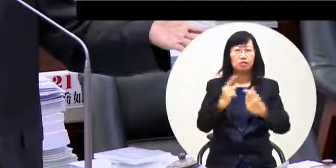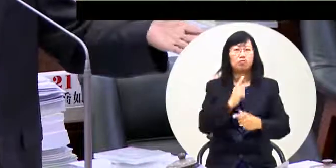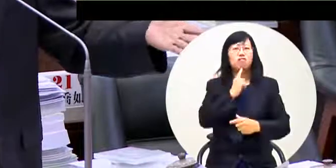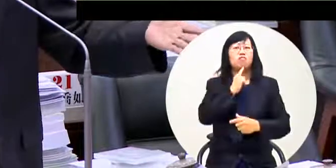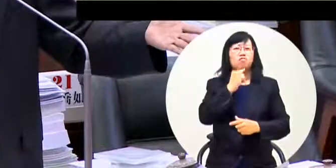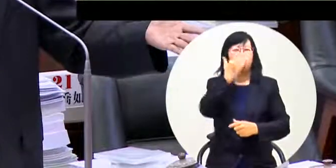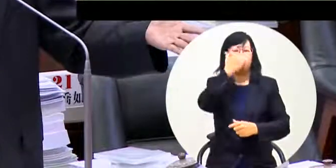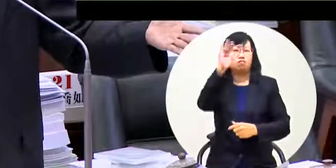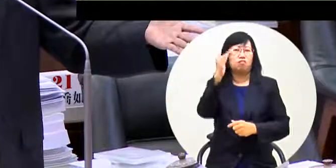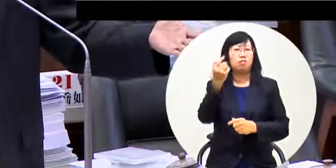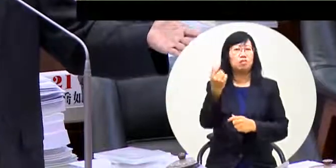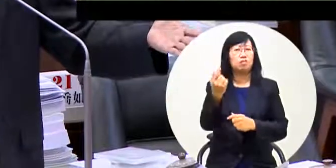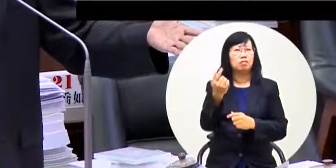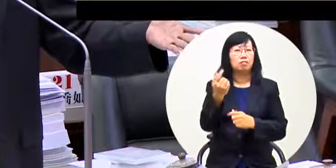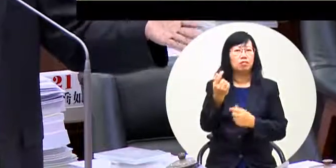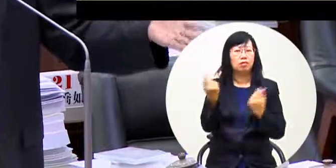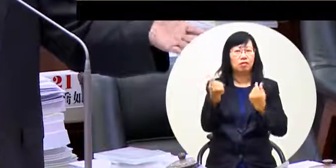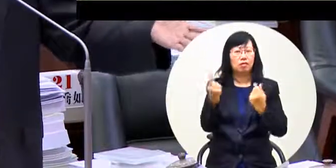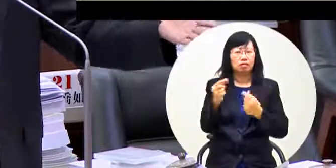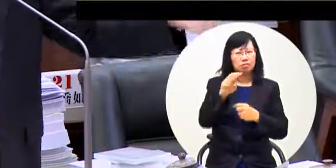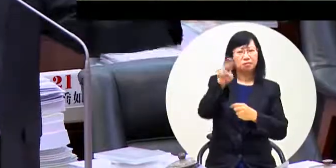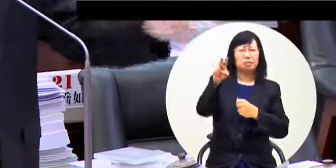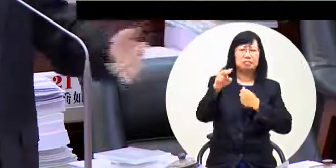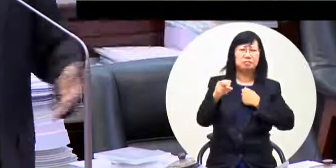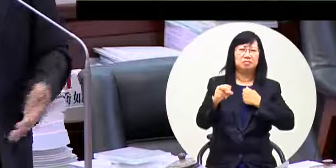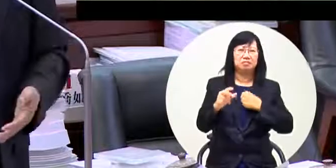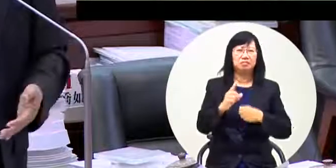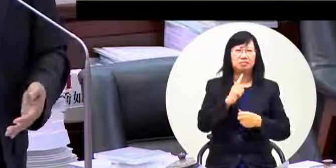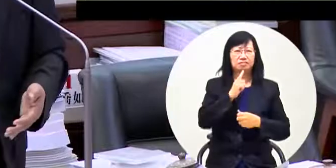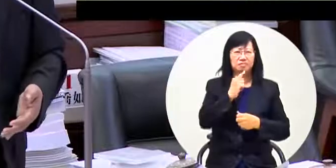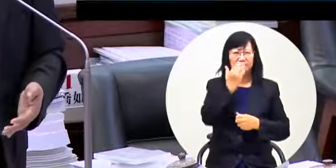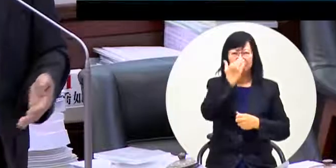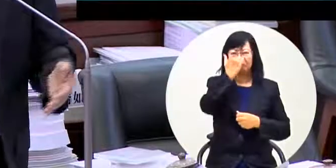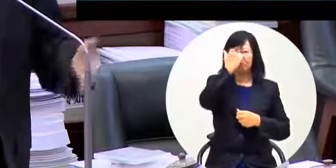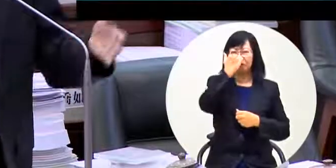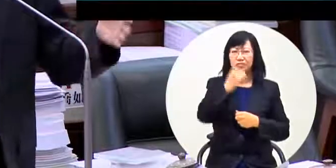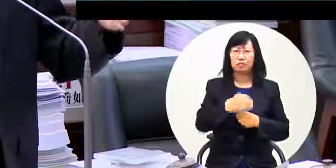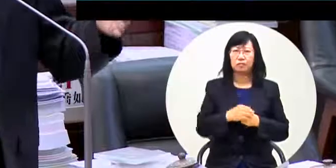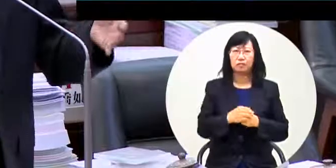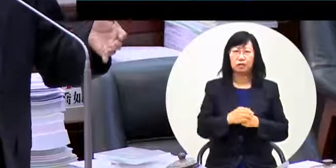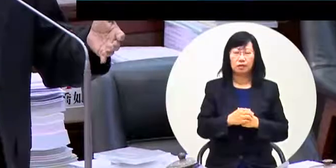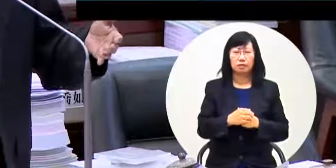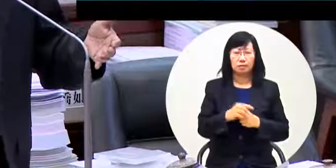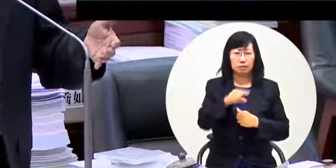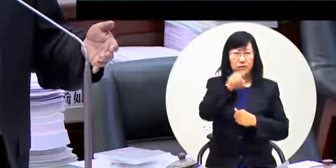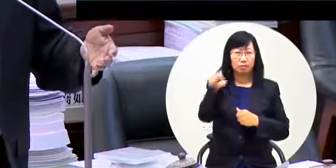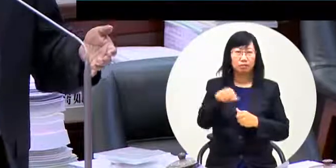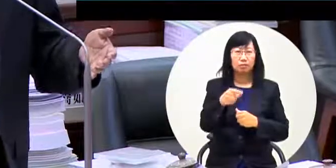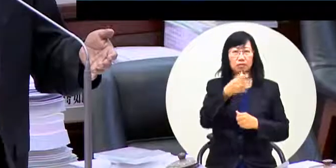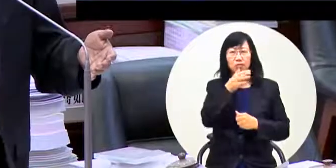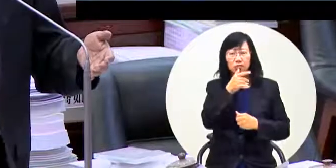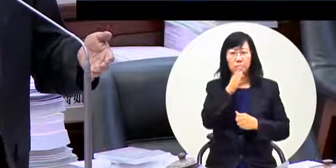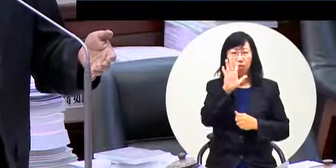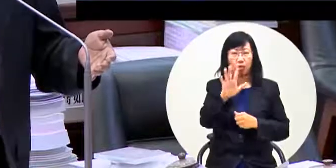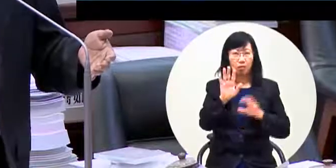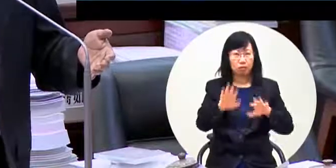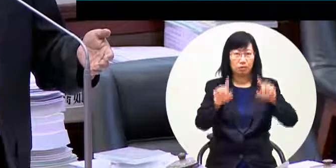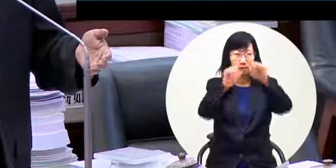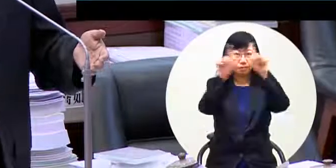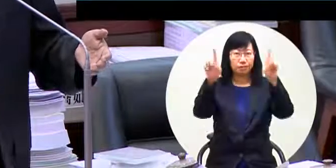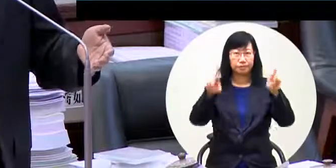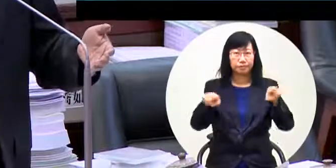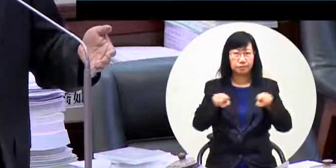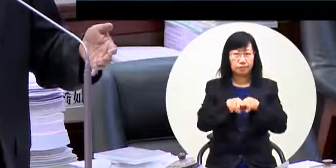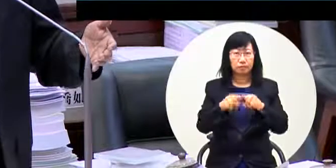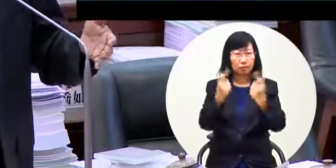人的骄傲。市长，因去讲哦，我在把上面这一张台北市这么样的担保这